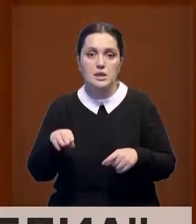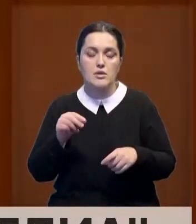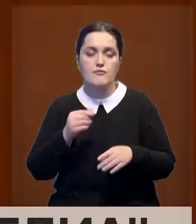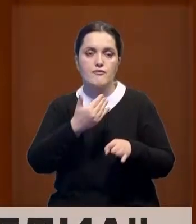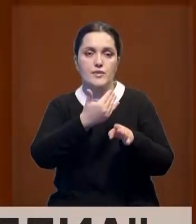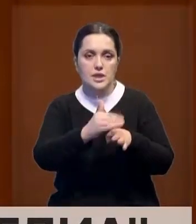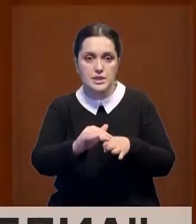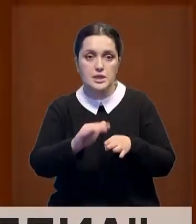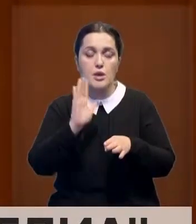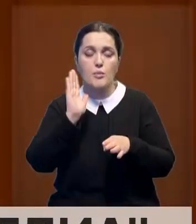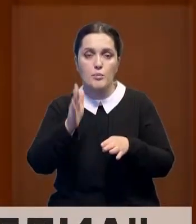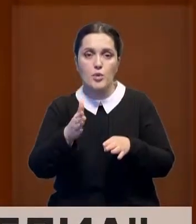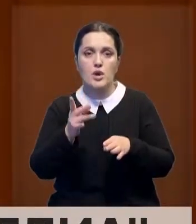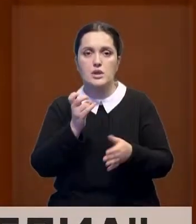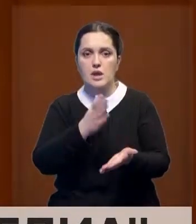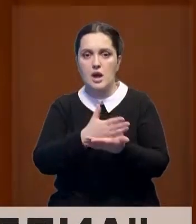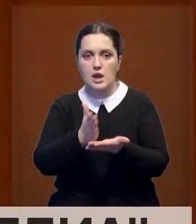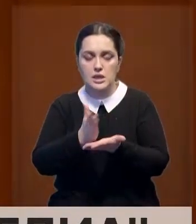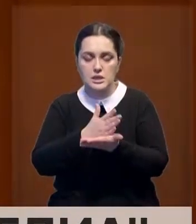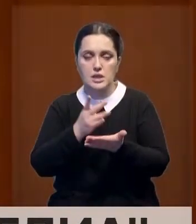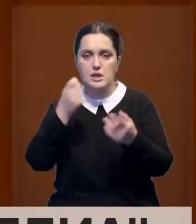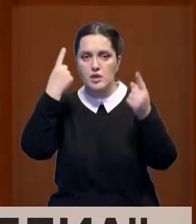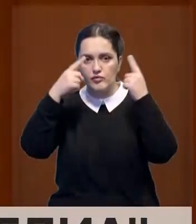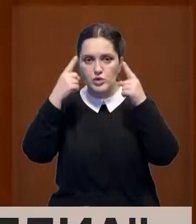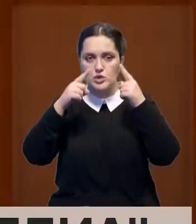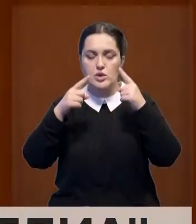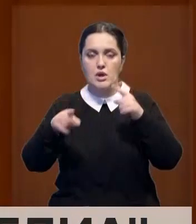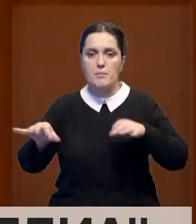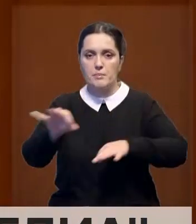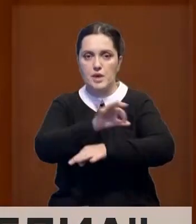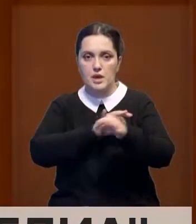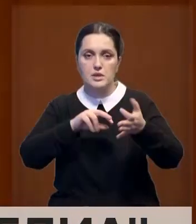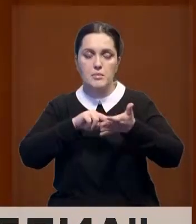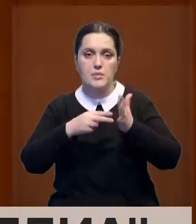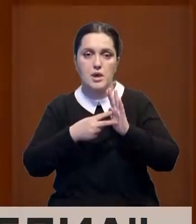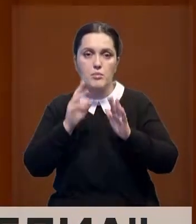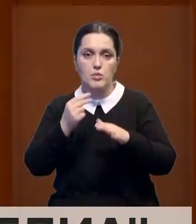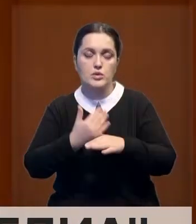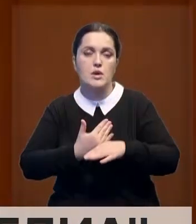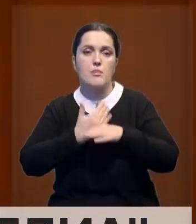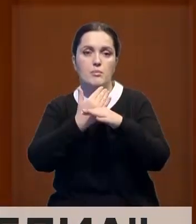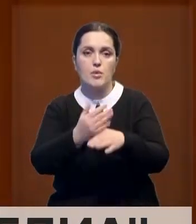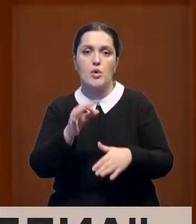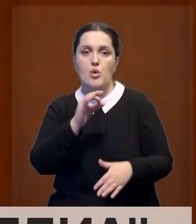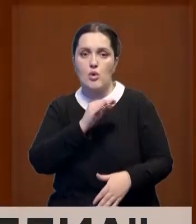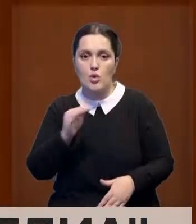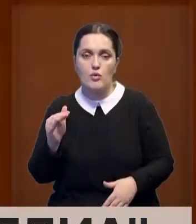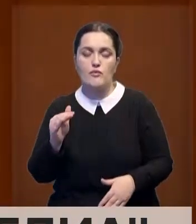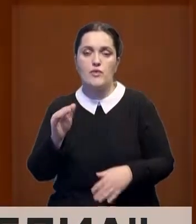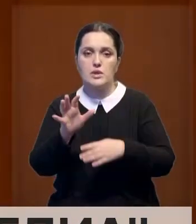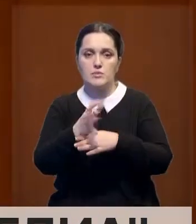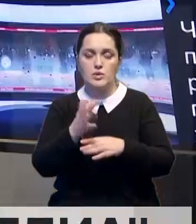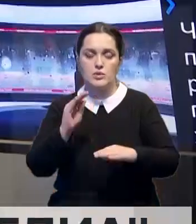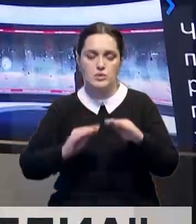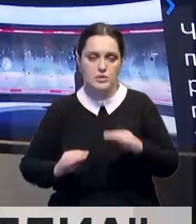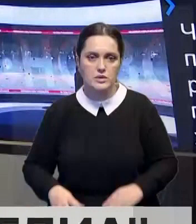В частности, оно будет ориентировано на творческую составляющую проекта. Вместе с тем, в планах ввести субсидирование официальных отечественных спутниковых